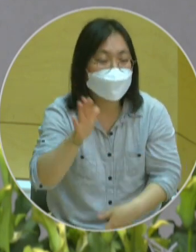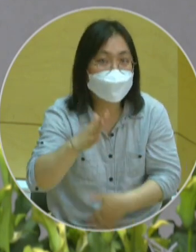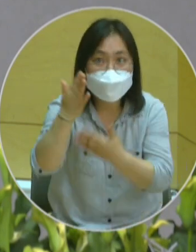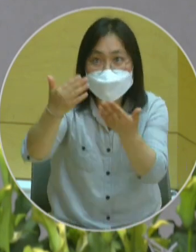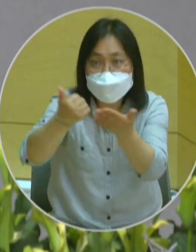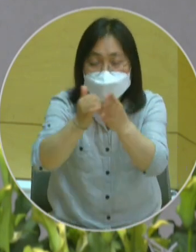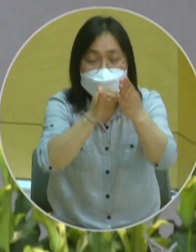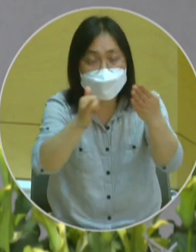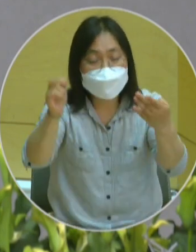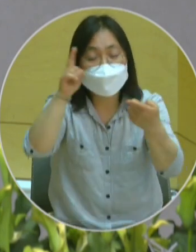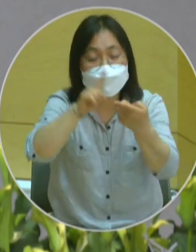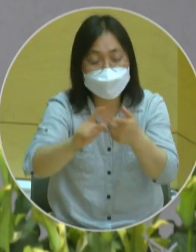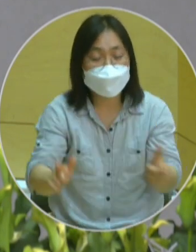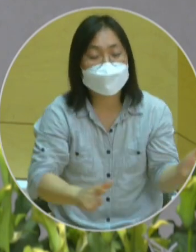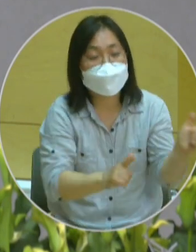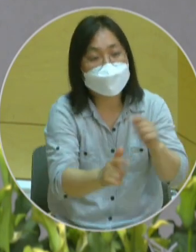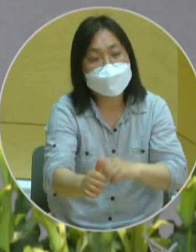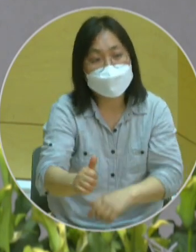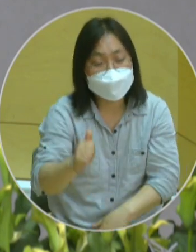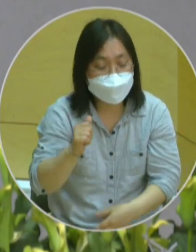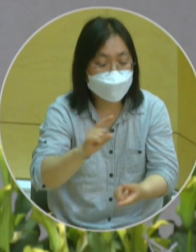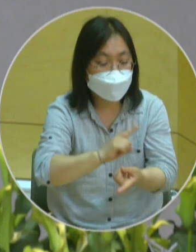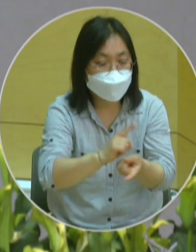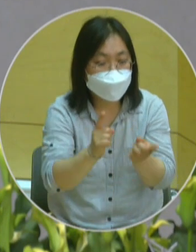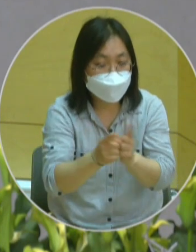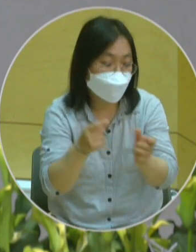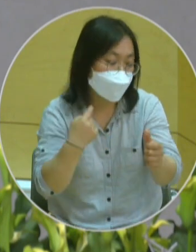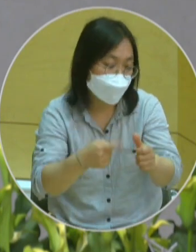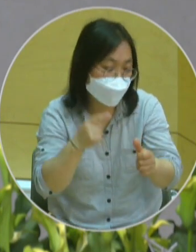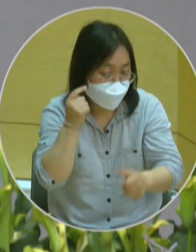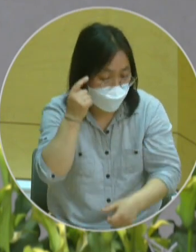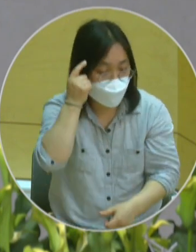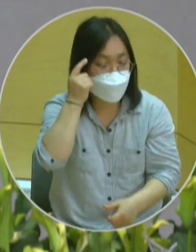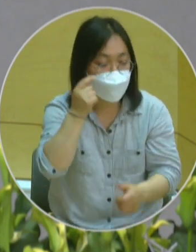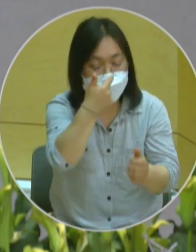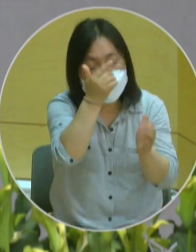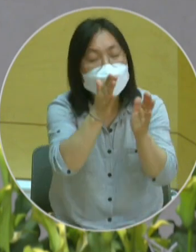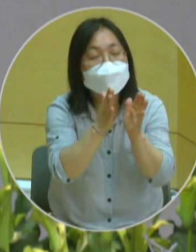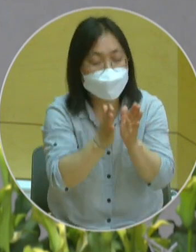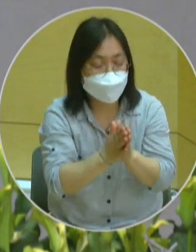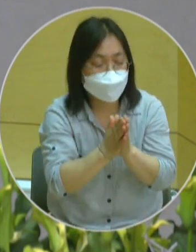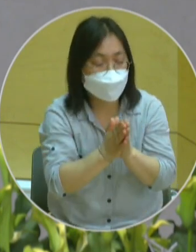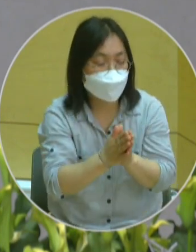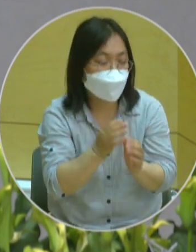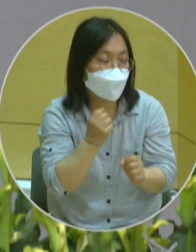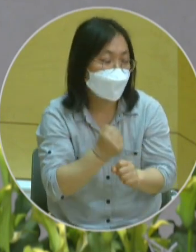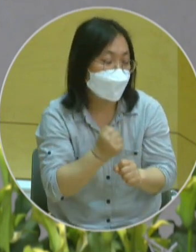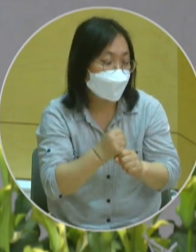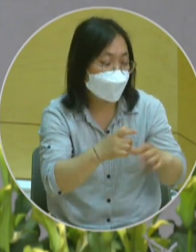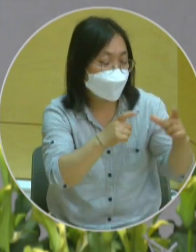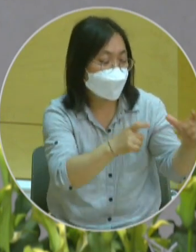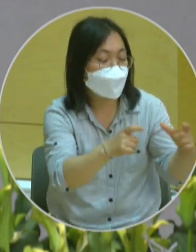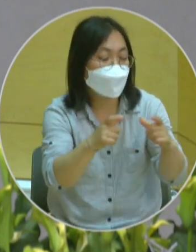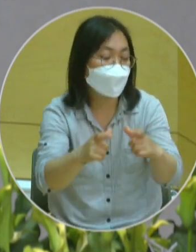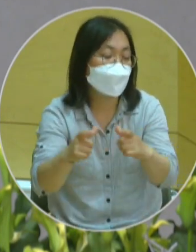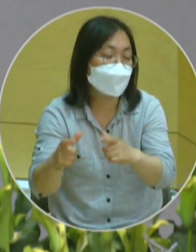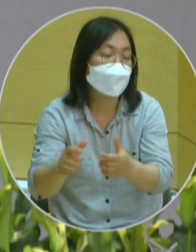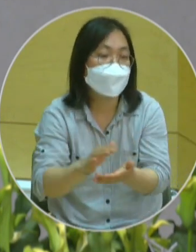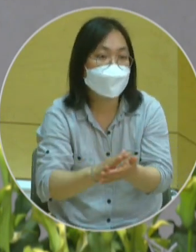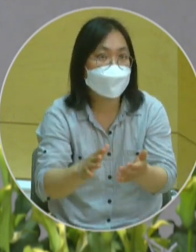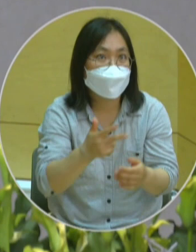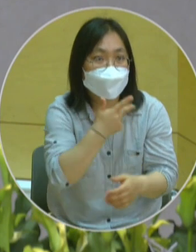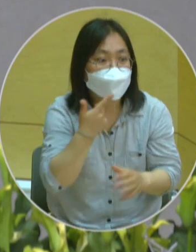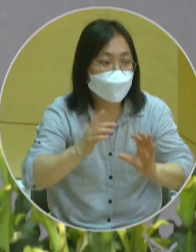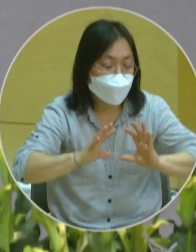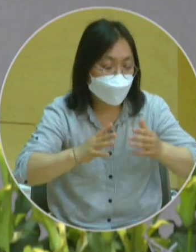하나님의 백성답게 살자, 그것을 서로 일깨워주고 기도하게 하는 공동체였어요. 영국이